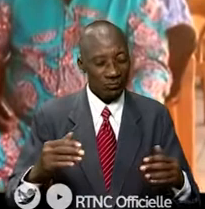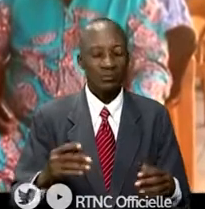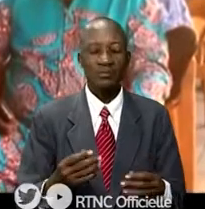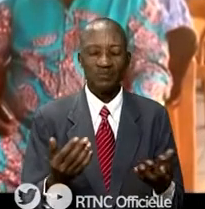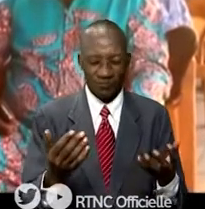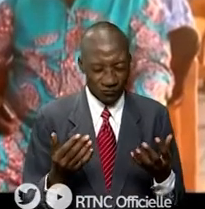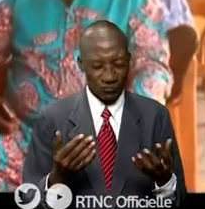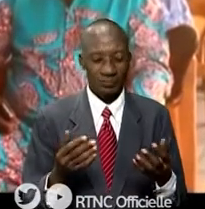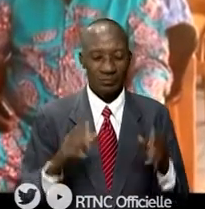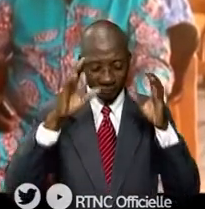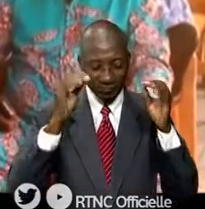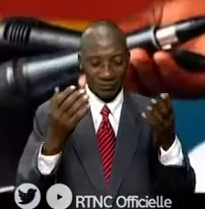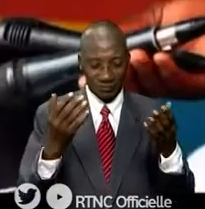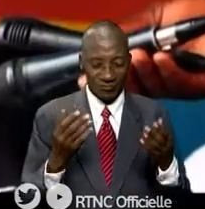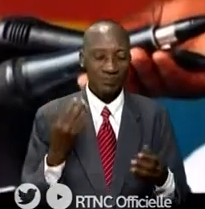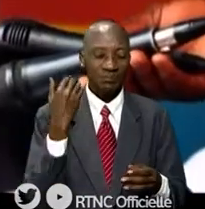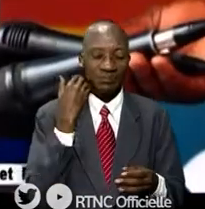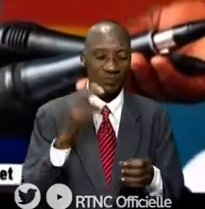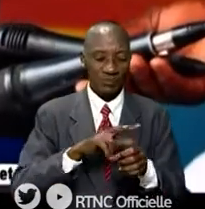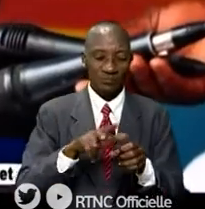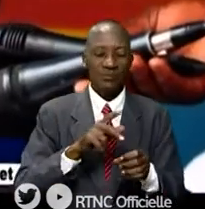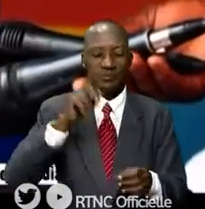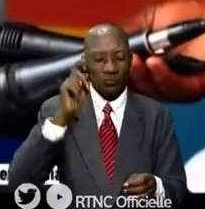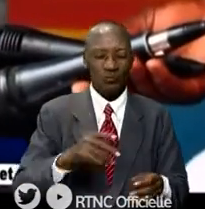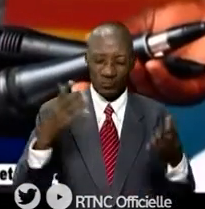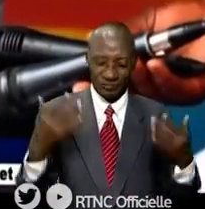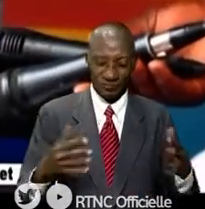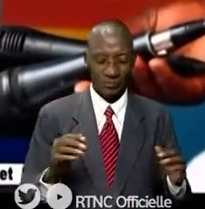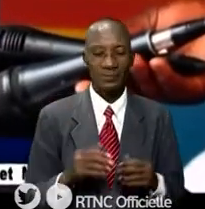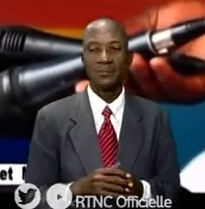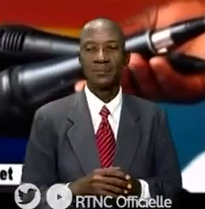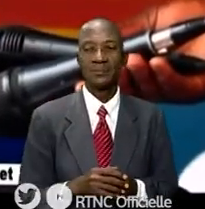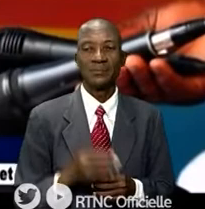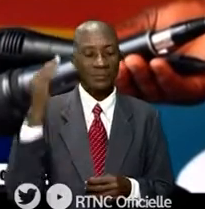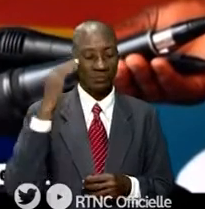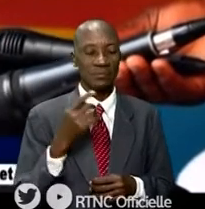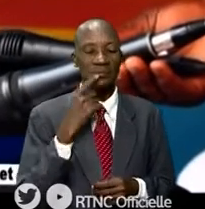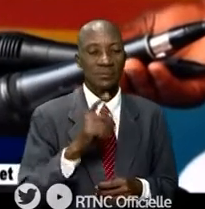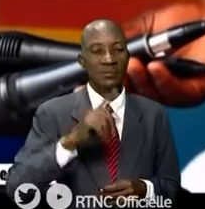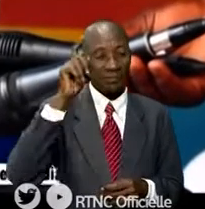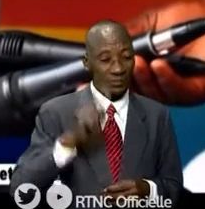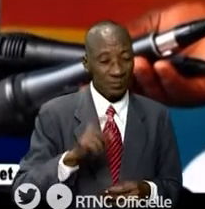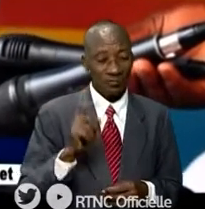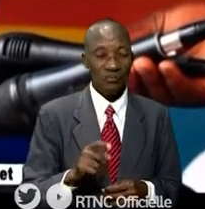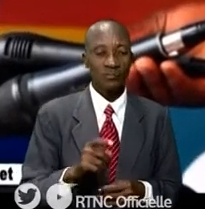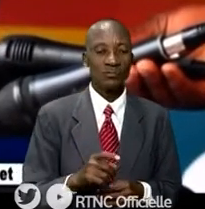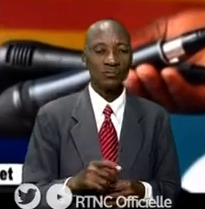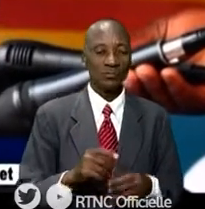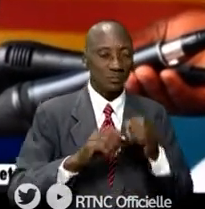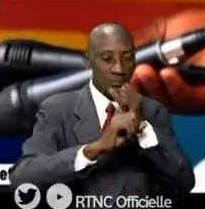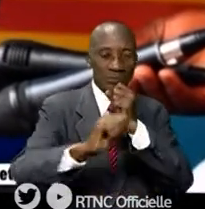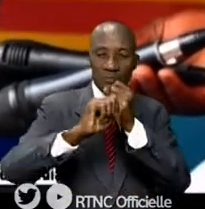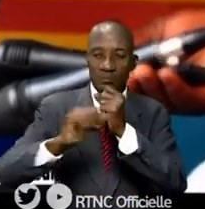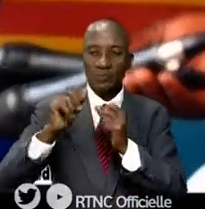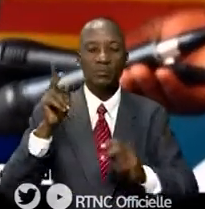l'État Félix-Antoine Tshisekedi Tshilombo. Il faut sensibiliser notre population parce que nous avons la malchance